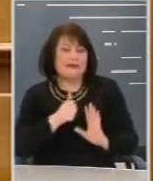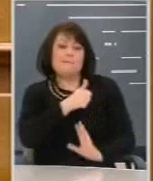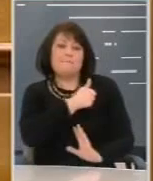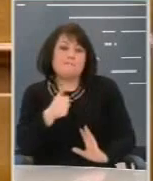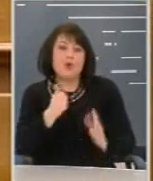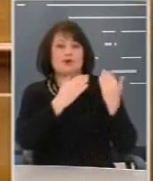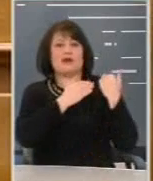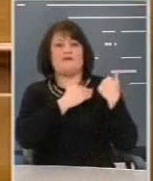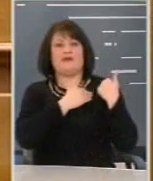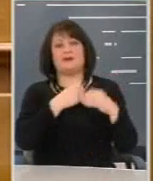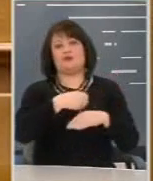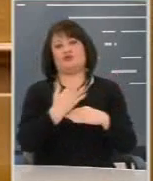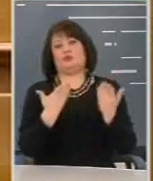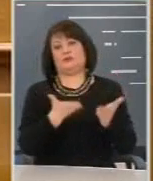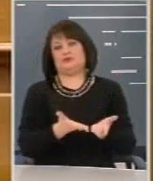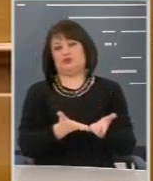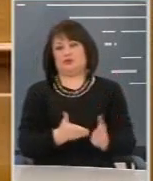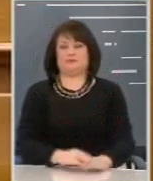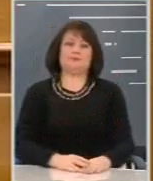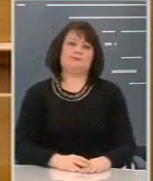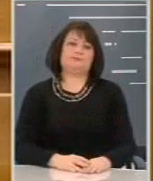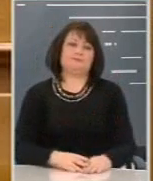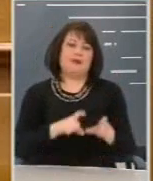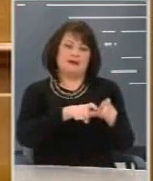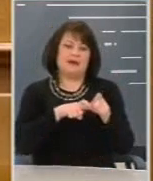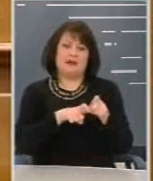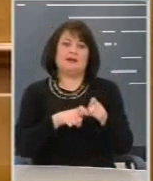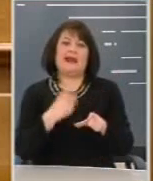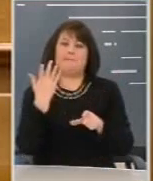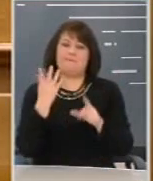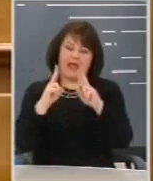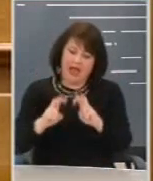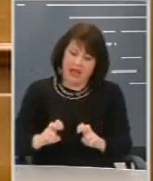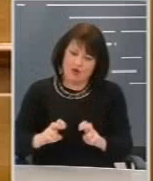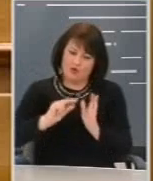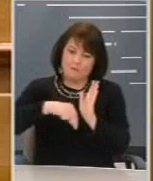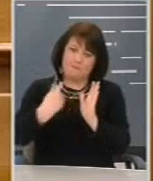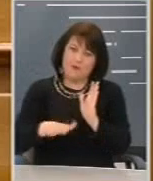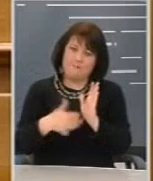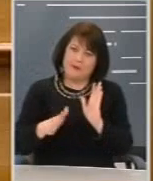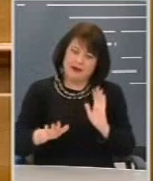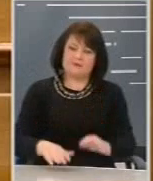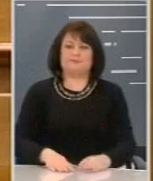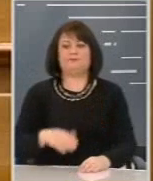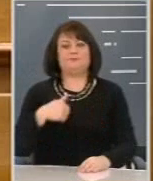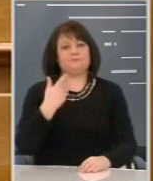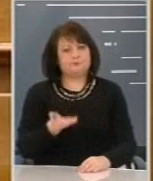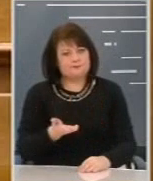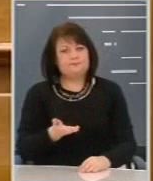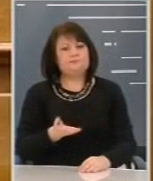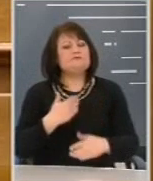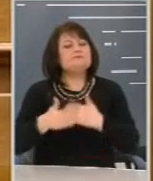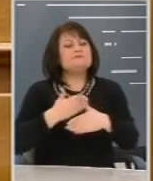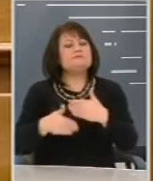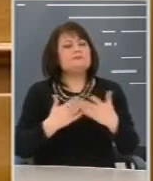αποκλειστική ευθύνη του κινήματος. Και το υπογράφουν οι 5 ελεγχτικές εταιρείες και το ΠΑΣΟΚ. Πιο κάτω λέει: η εκτέλεση των προαφερομένων